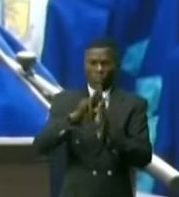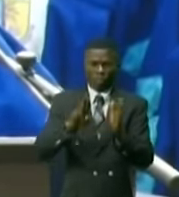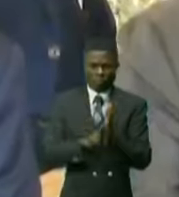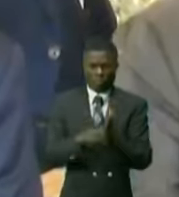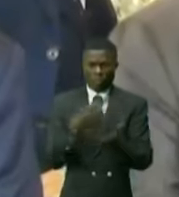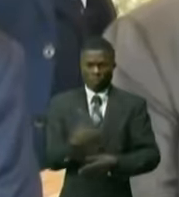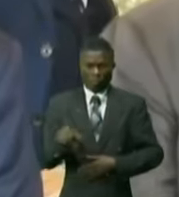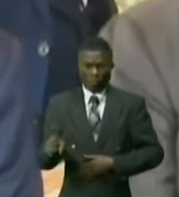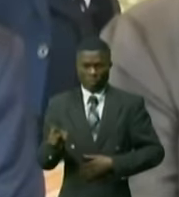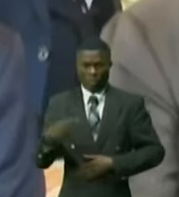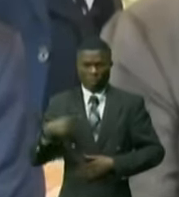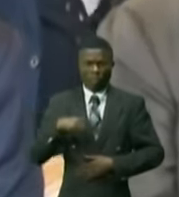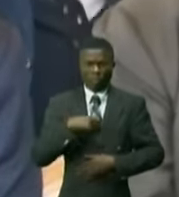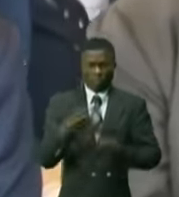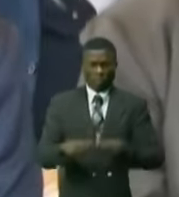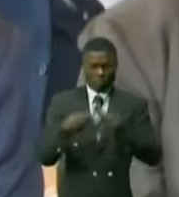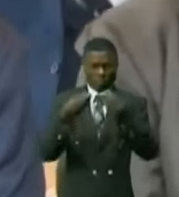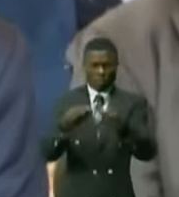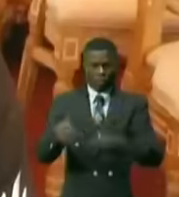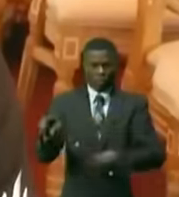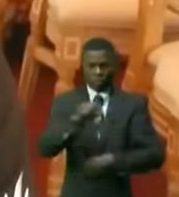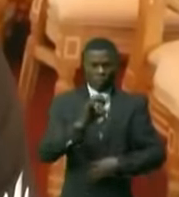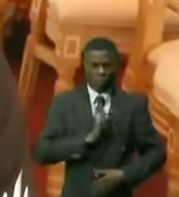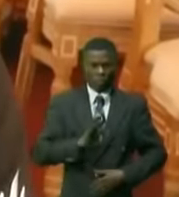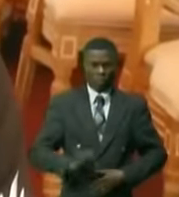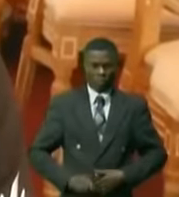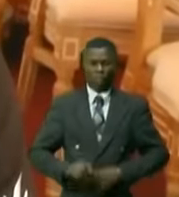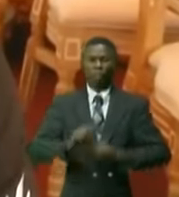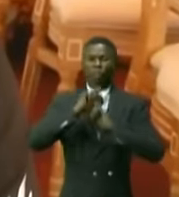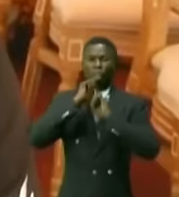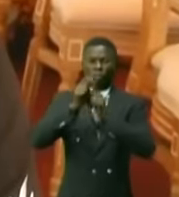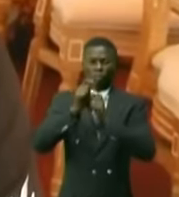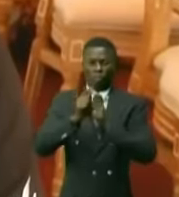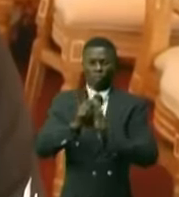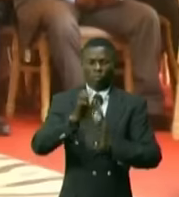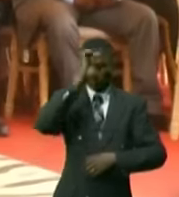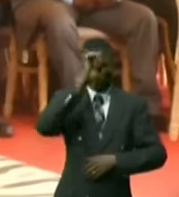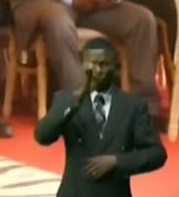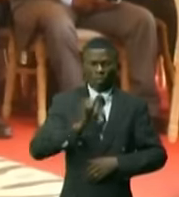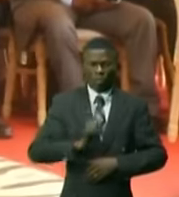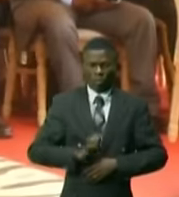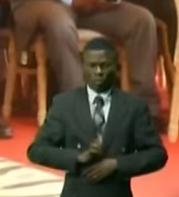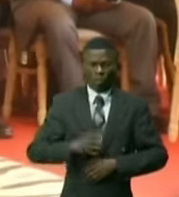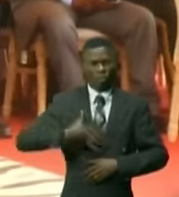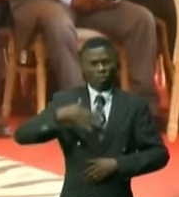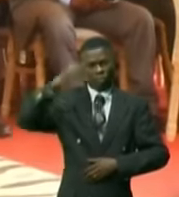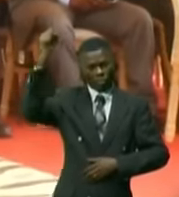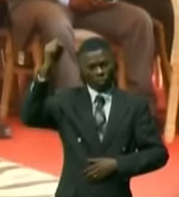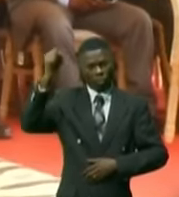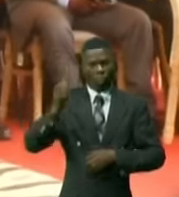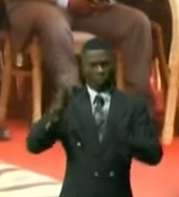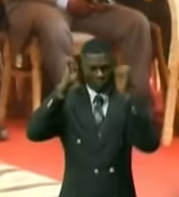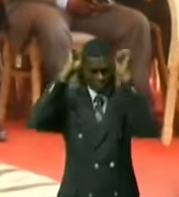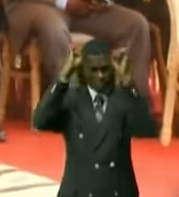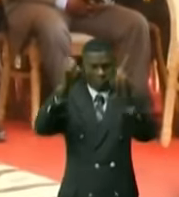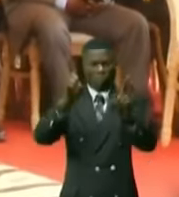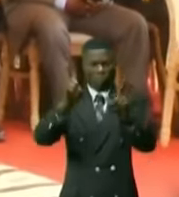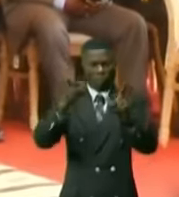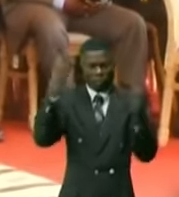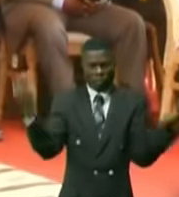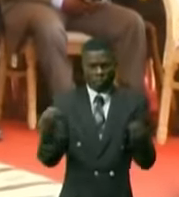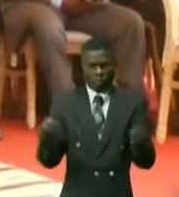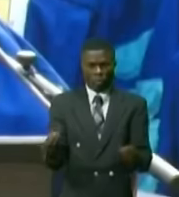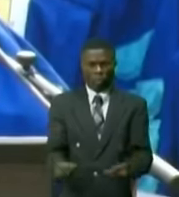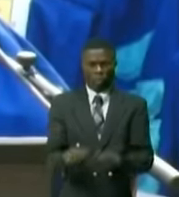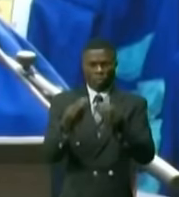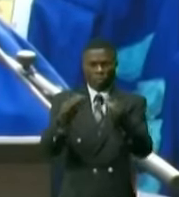la matière, nous vous décernons le prix d'excellence du champion de l'éducation pour avoir